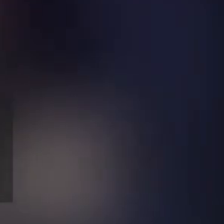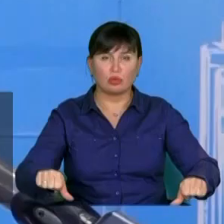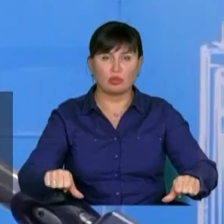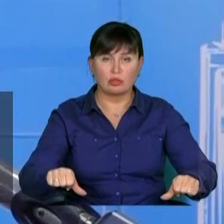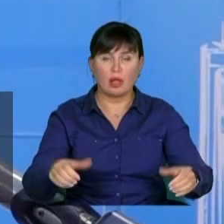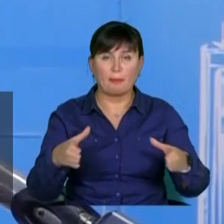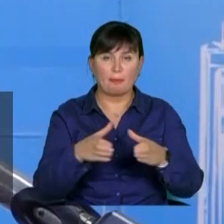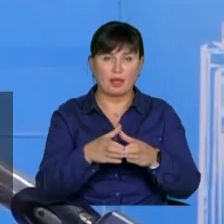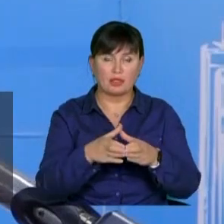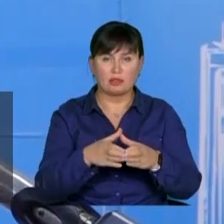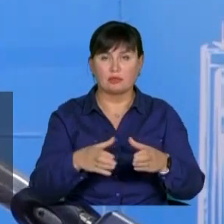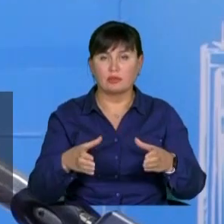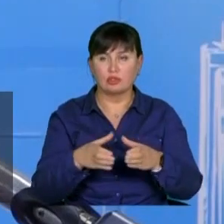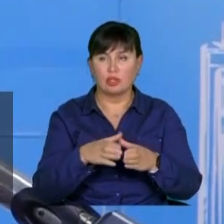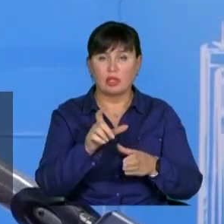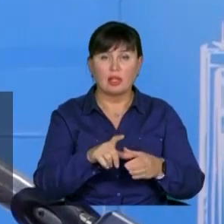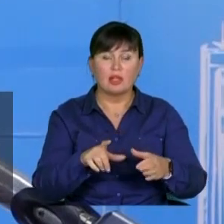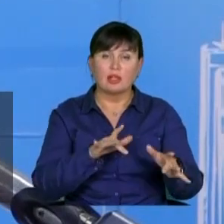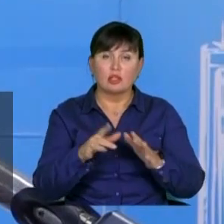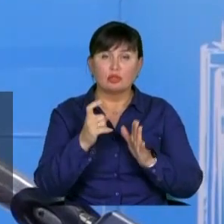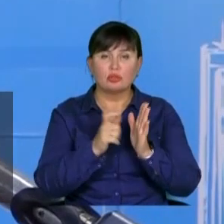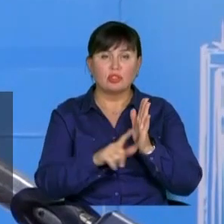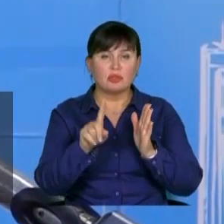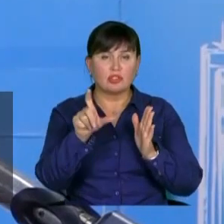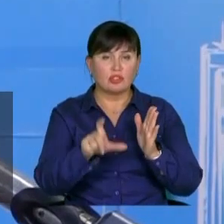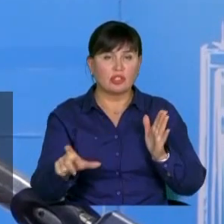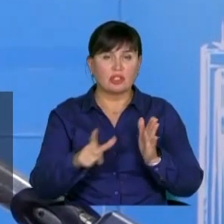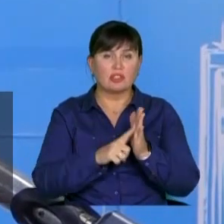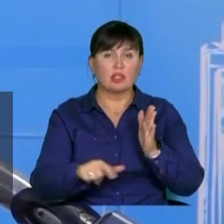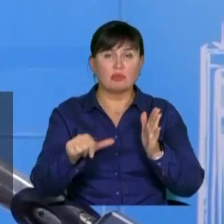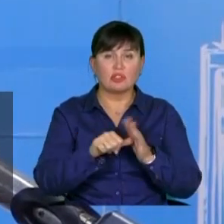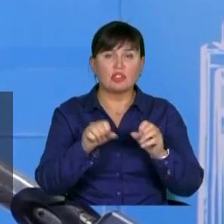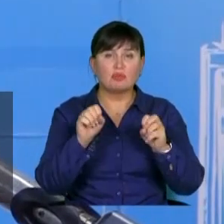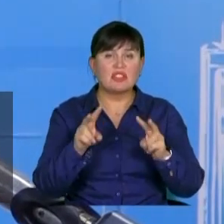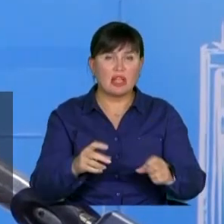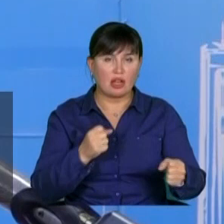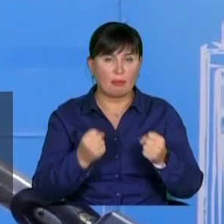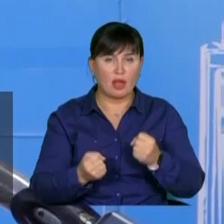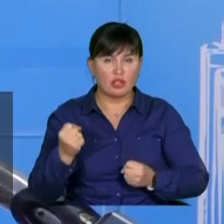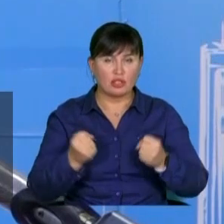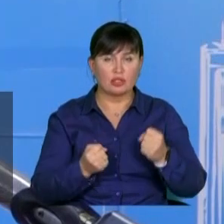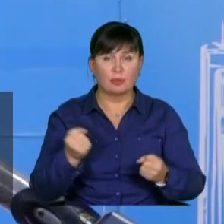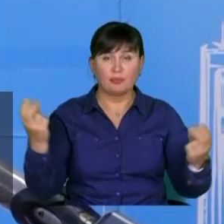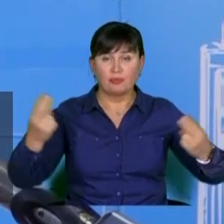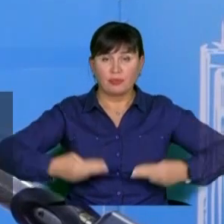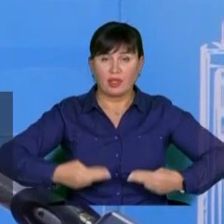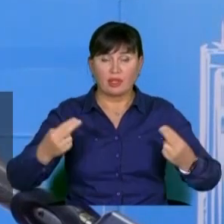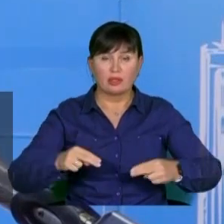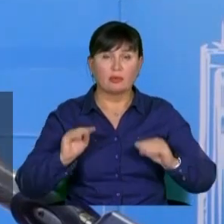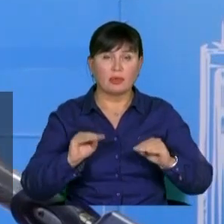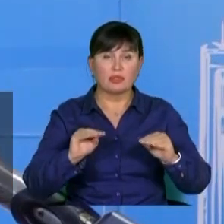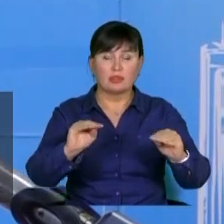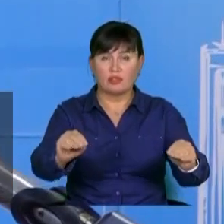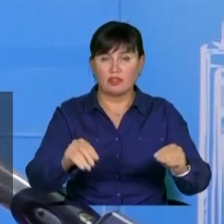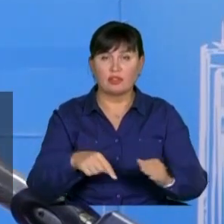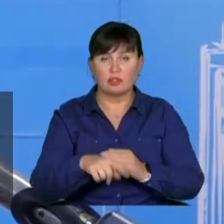штаб. Задействовано 171 человек, 76 единиц специальной техники. На блокпостах выставлены